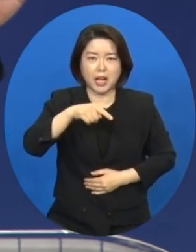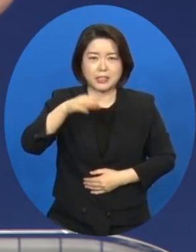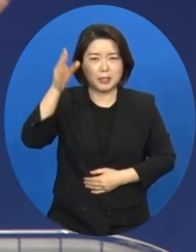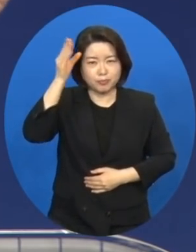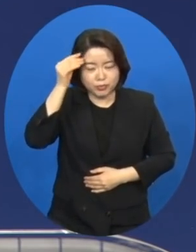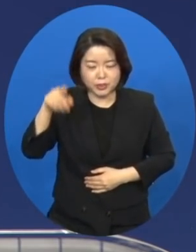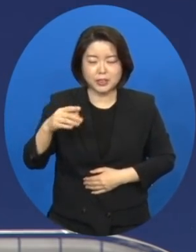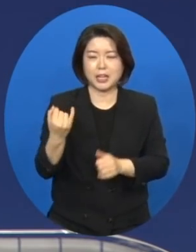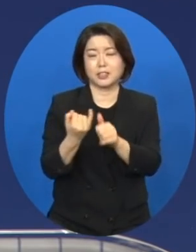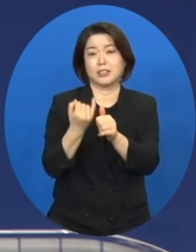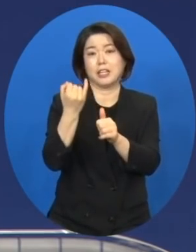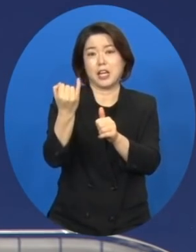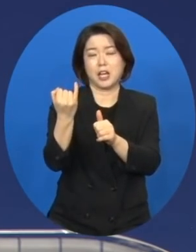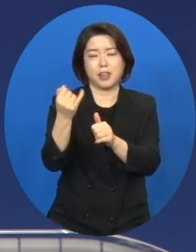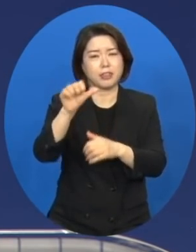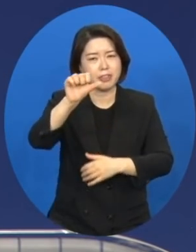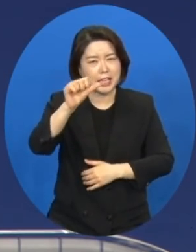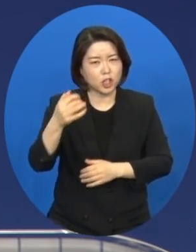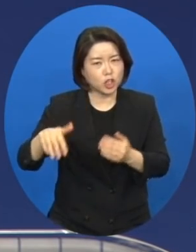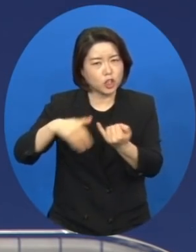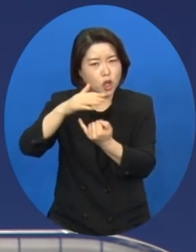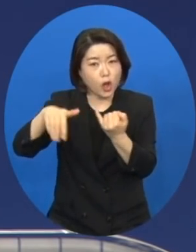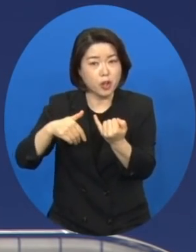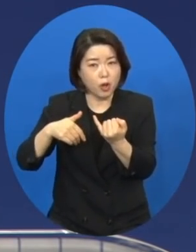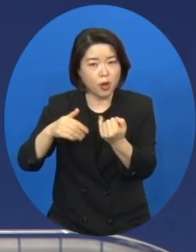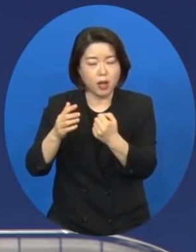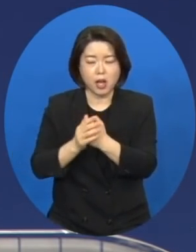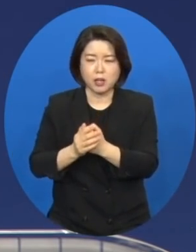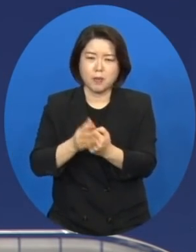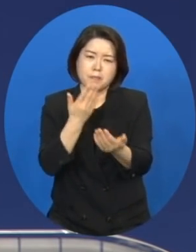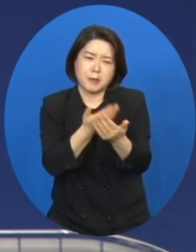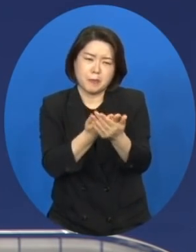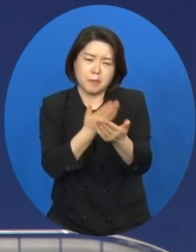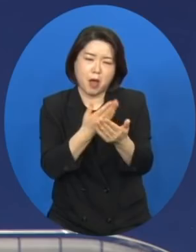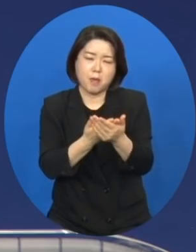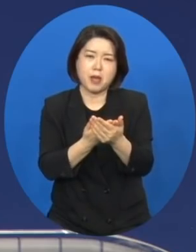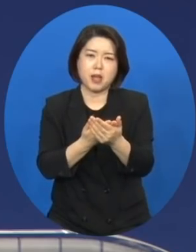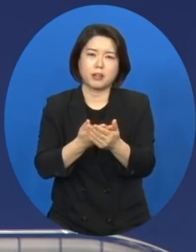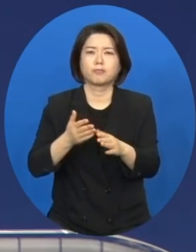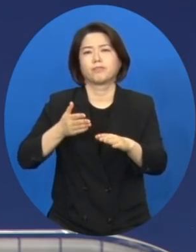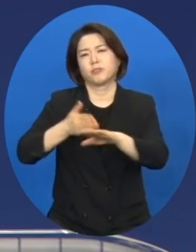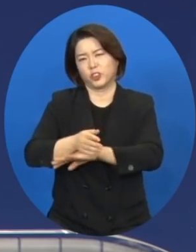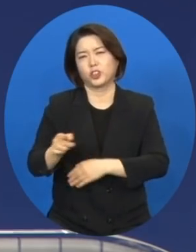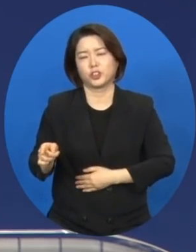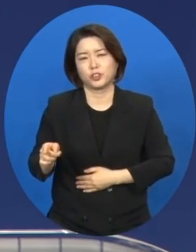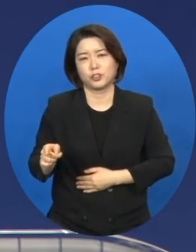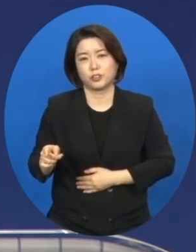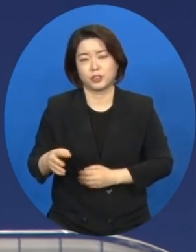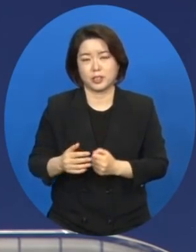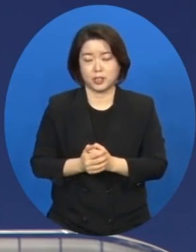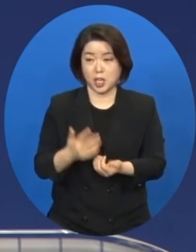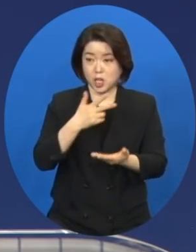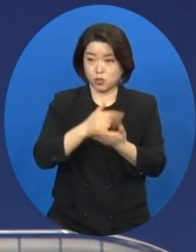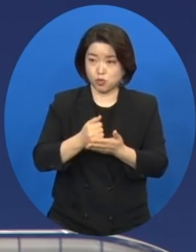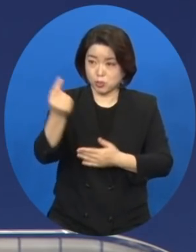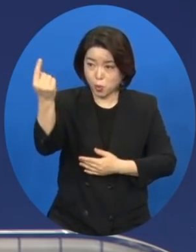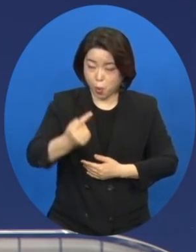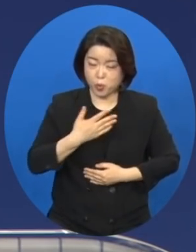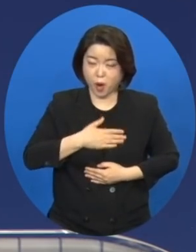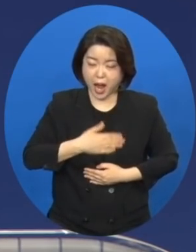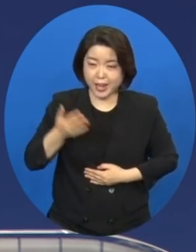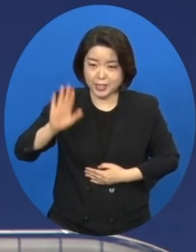뒤늦게 늦어봐야 늦었다는 거죠. 가장 안타까운 일이에요. 주님이 오심을 알고도 대비를 못한